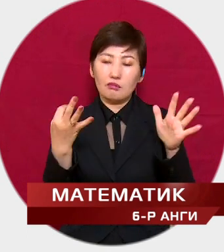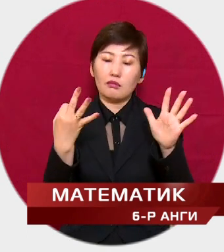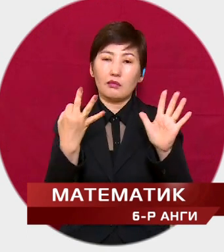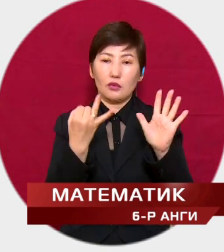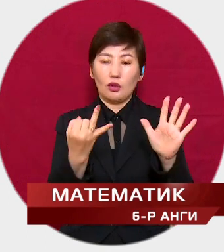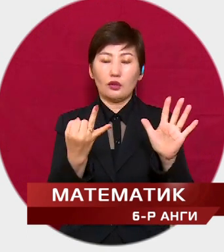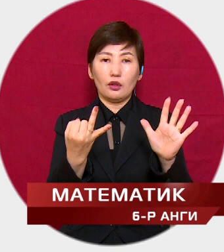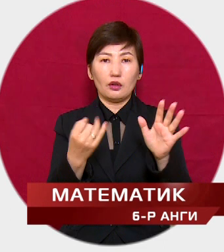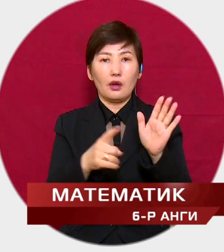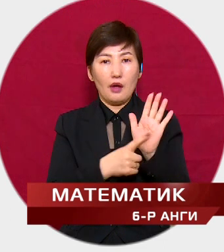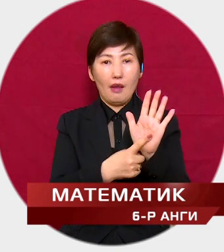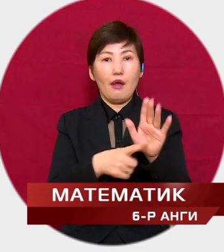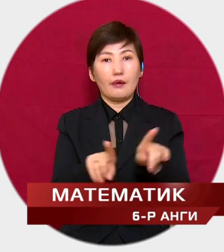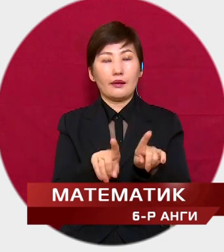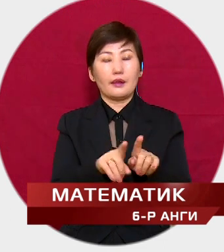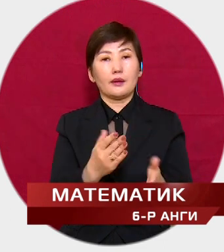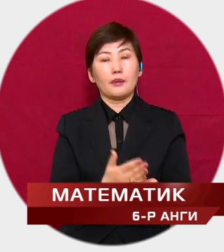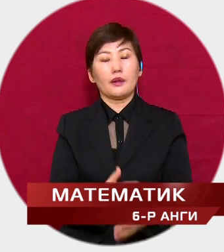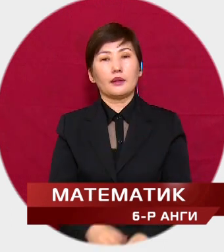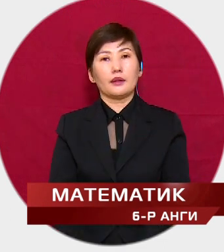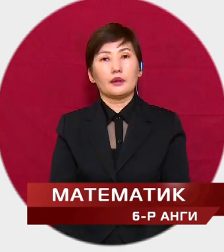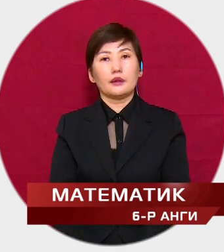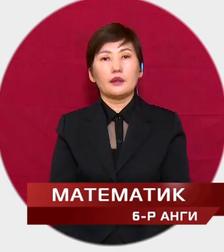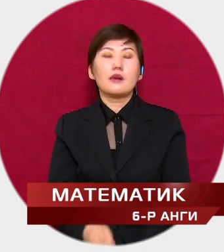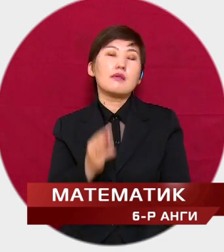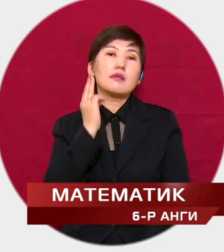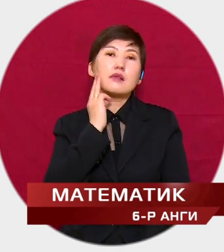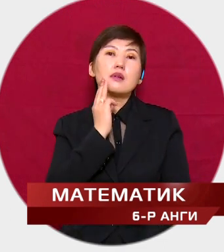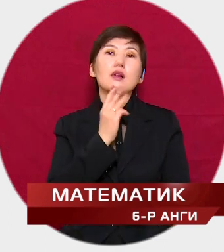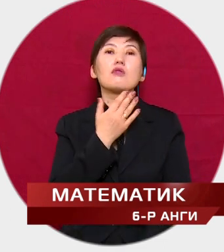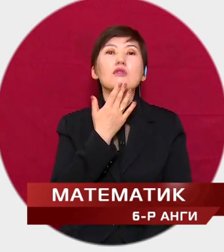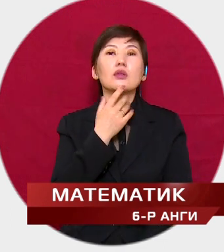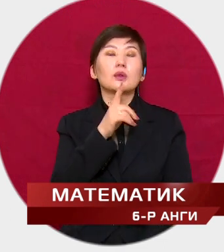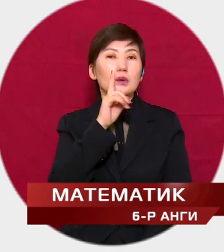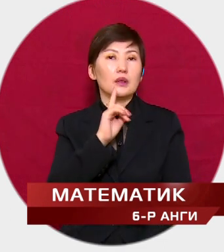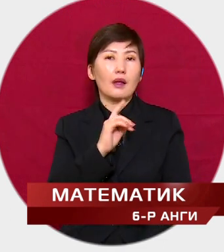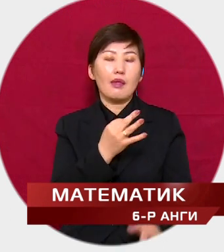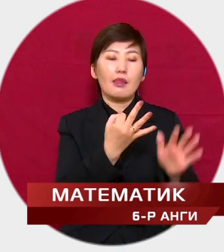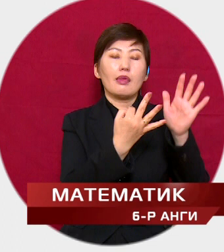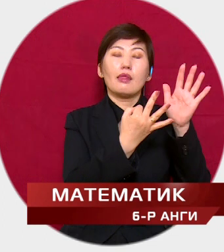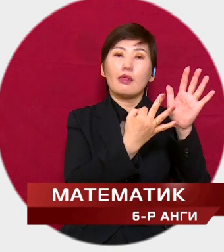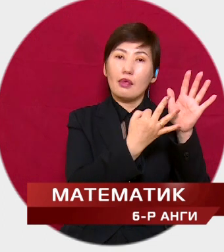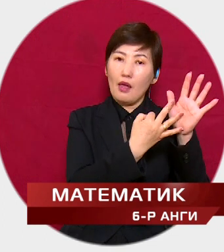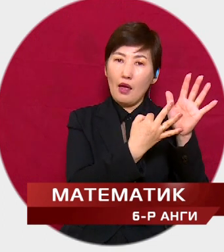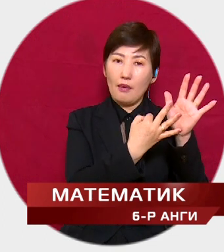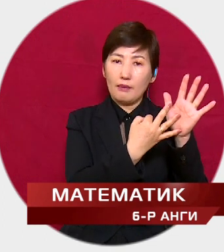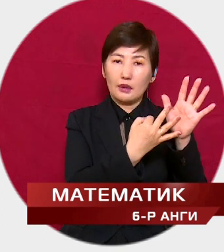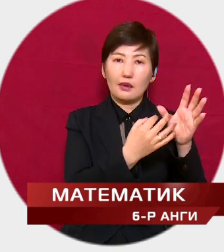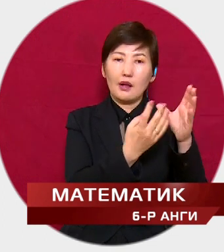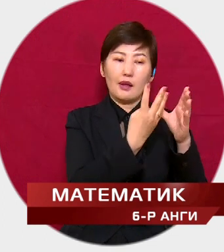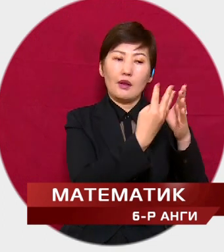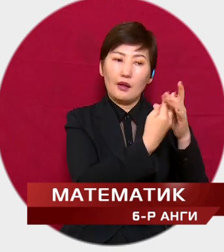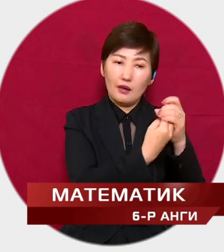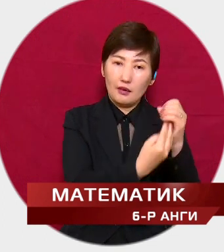ингэ төрсөлж байна. За шар өнгөнд дуртай бол 8 хүүхэд байна гэдэг чинь 4-ыг 2-оор үчиг 8 гардаг